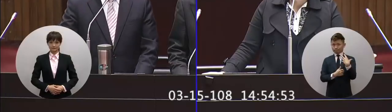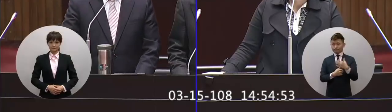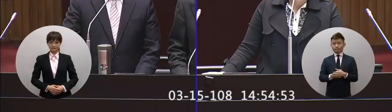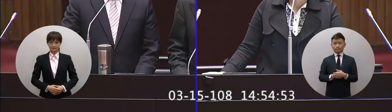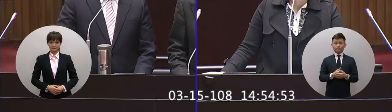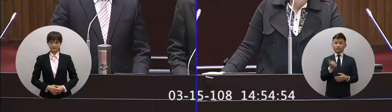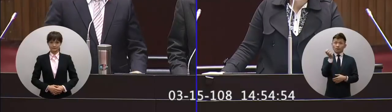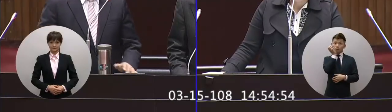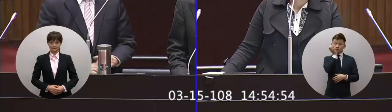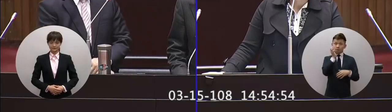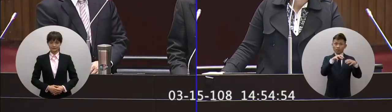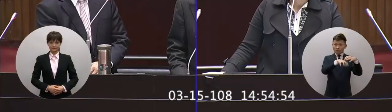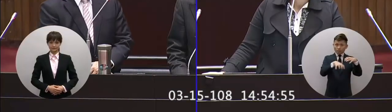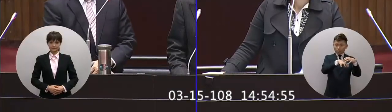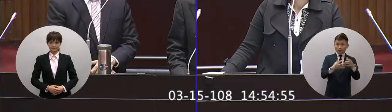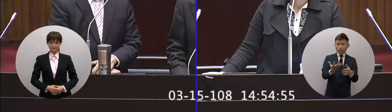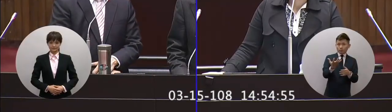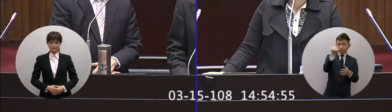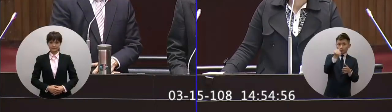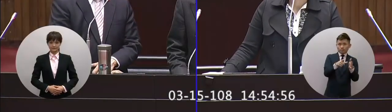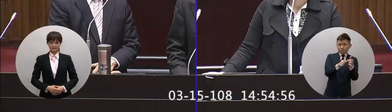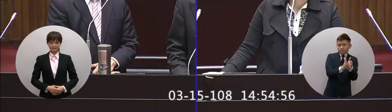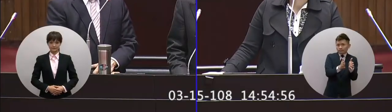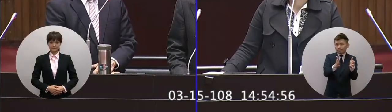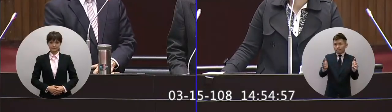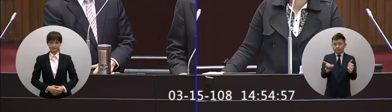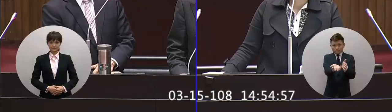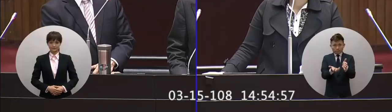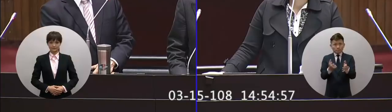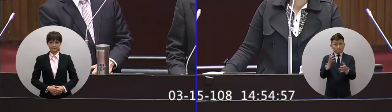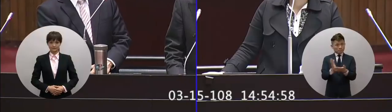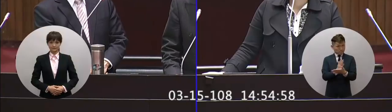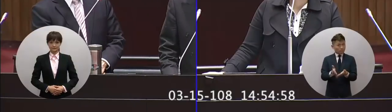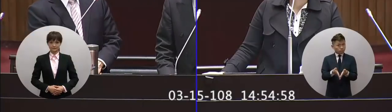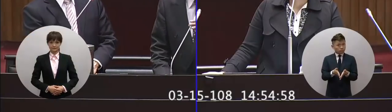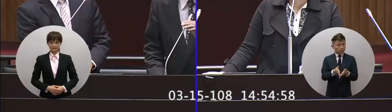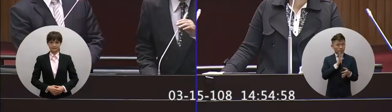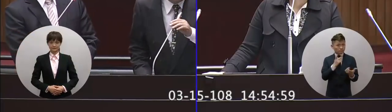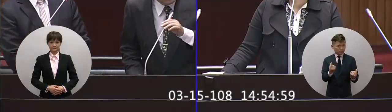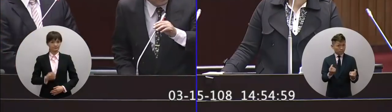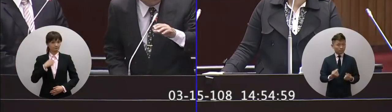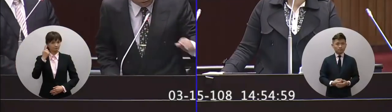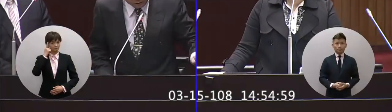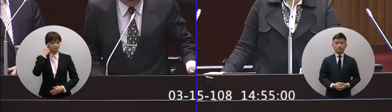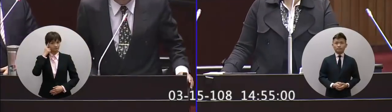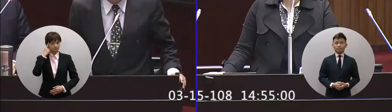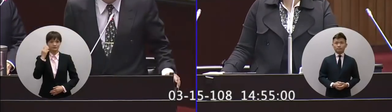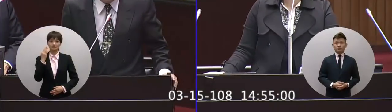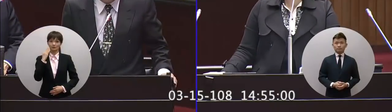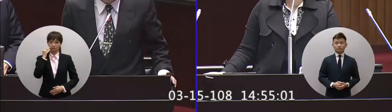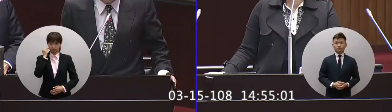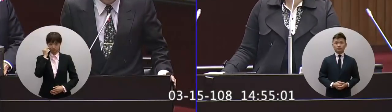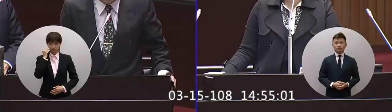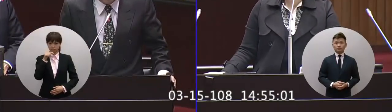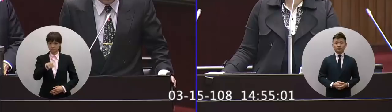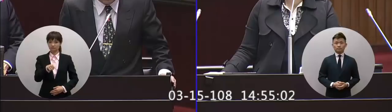是矿权的展现，是否也应该进行环评？ 我想如果它符合我们所